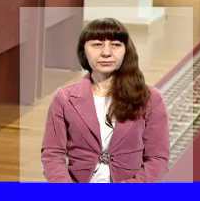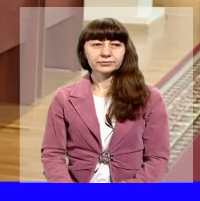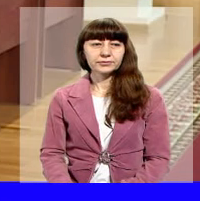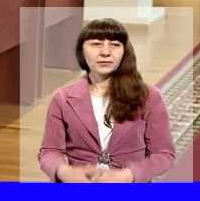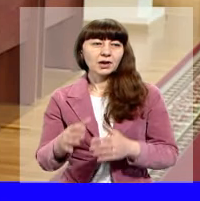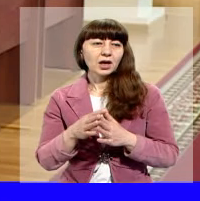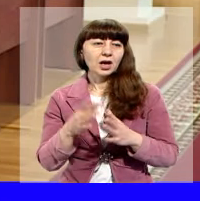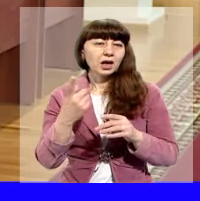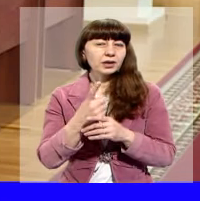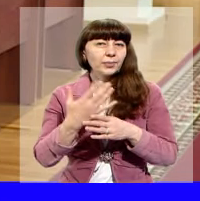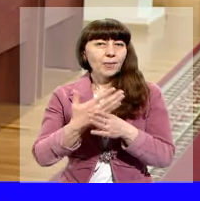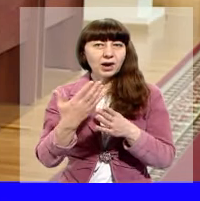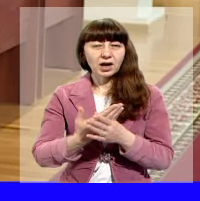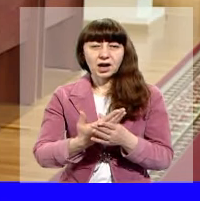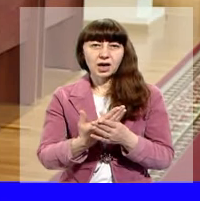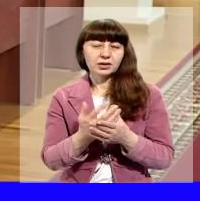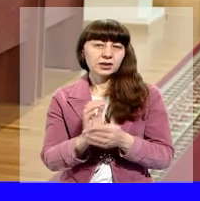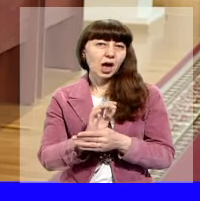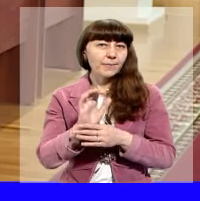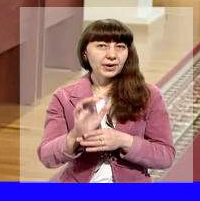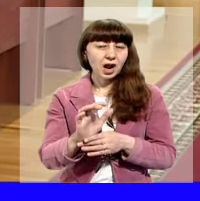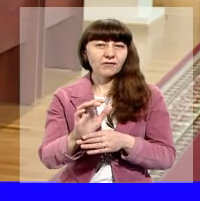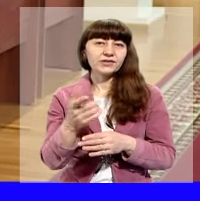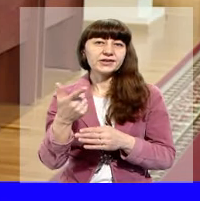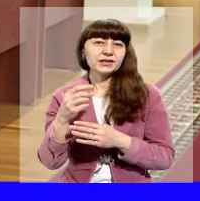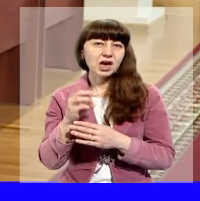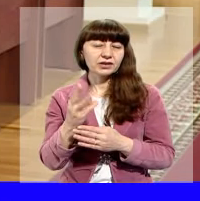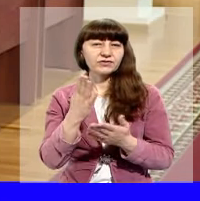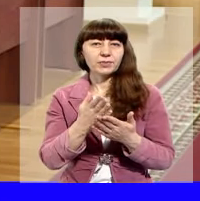кепілдеуге 286 жоба. Гранттық қаржыландыруға